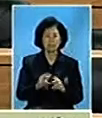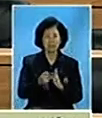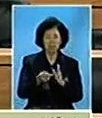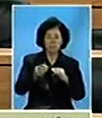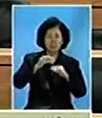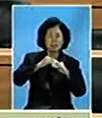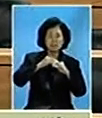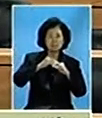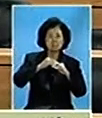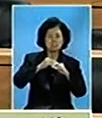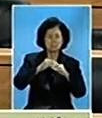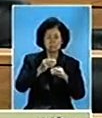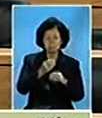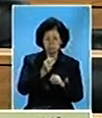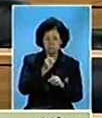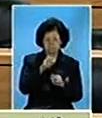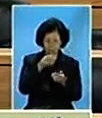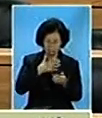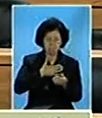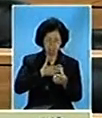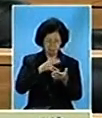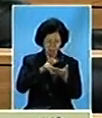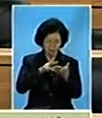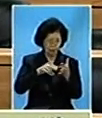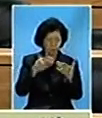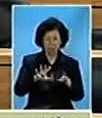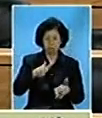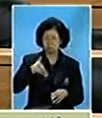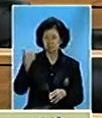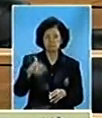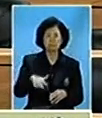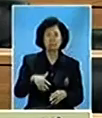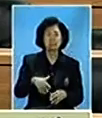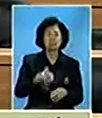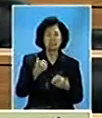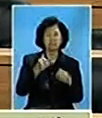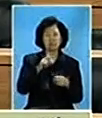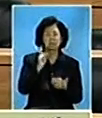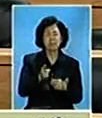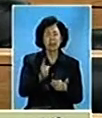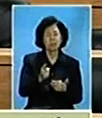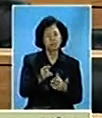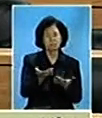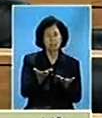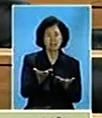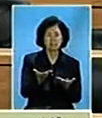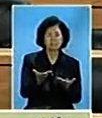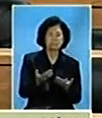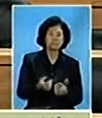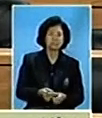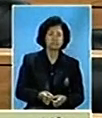งมันทำให้ผมอ่านแล้วเนี่ยไม่ค่อยสบายใจว่ามันมีความจำเป็นหรือไม่นะ